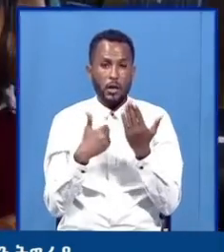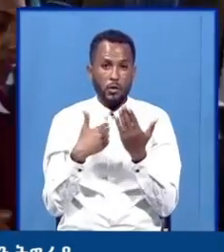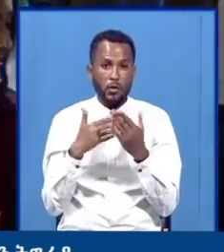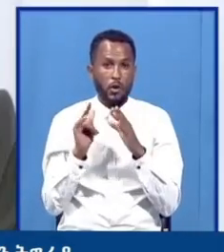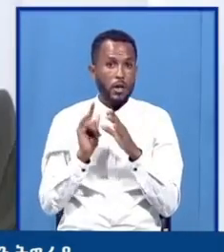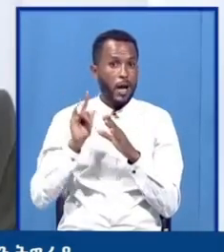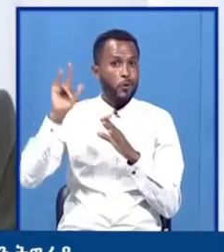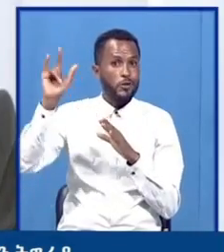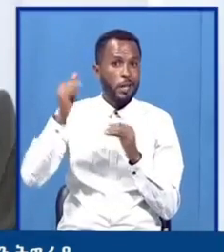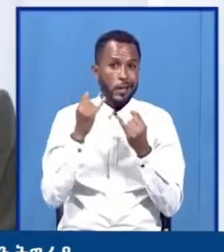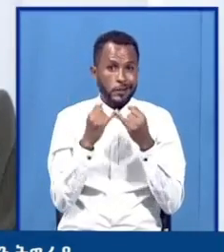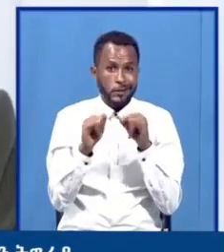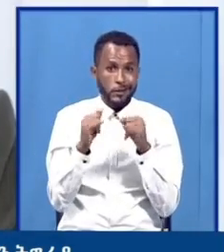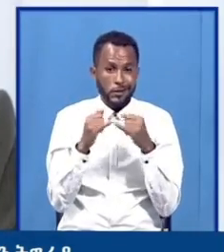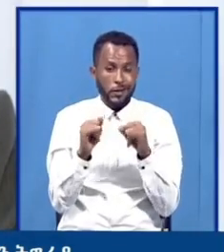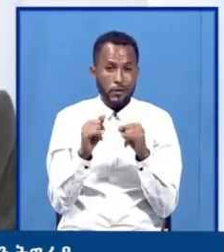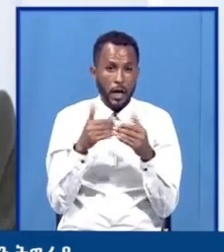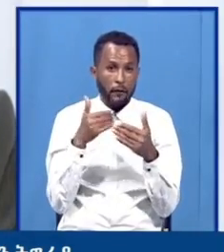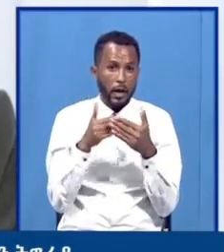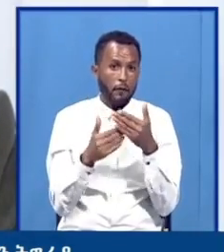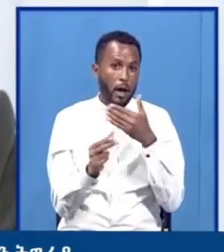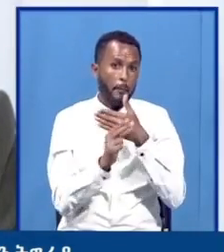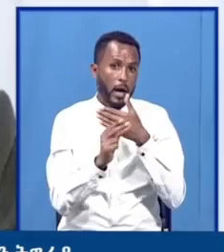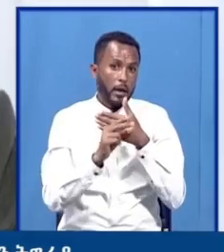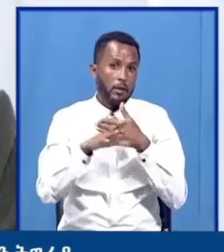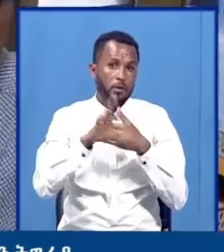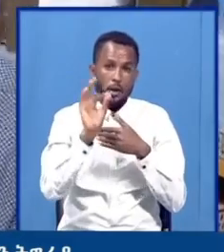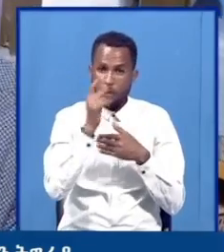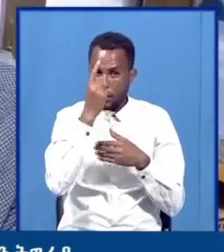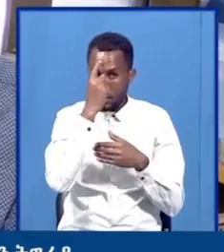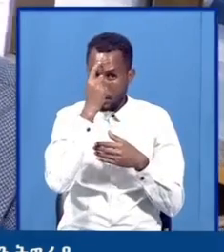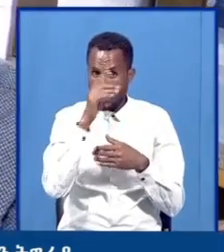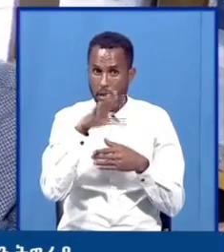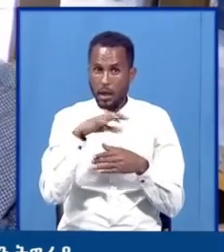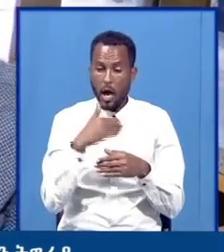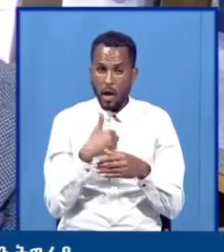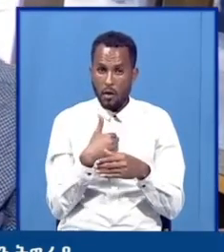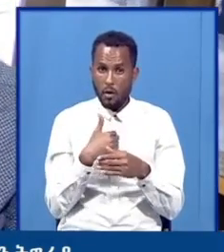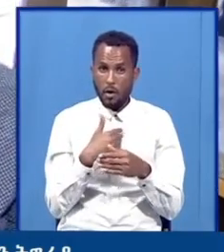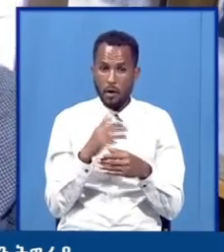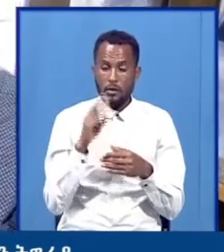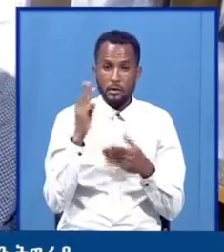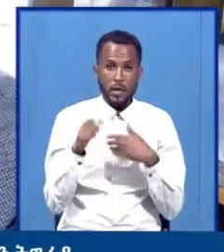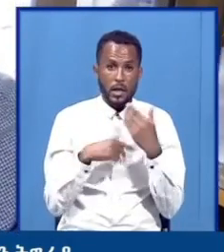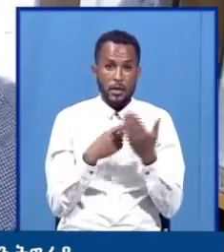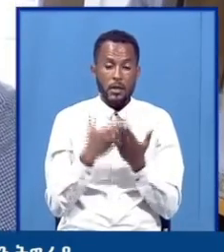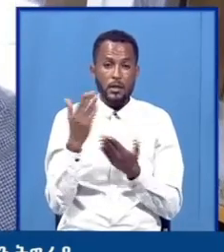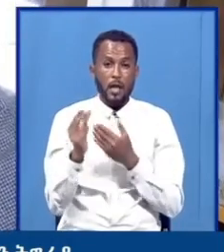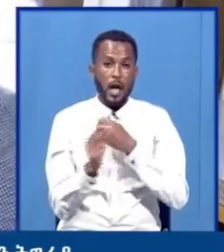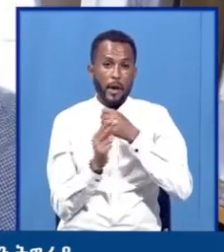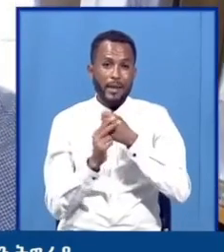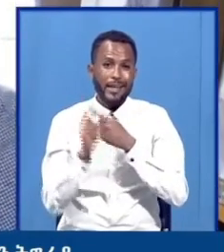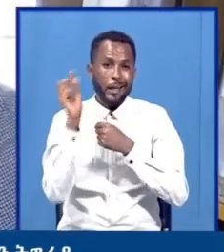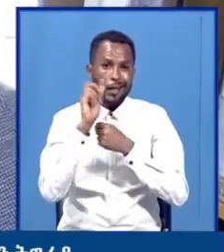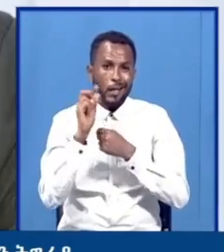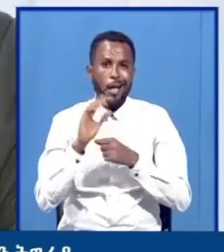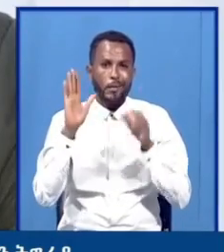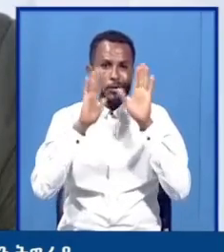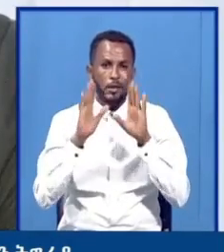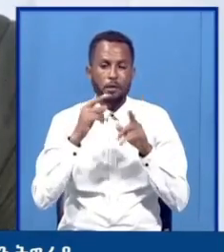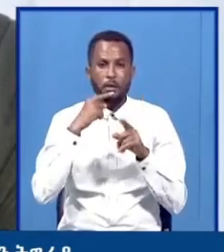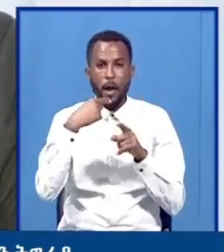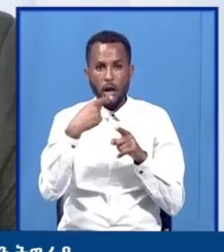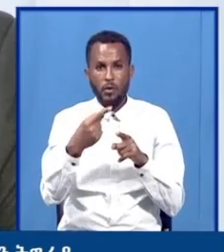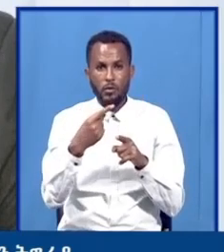ወጻይ ሸፈውን አራፍተን ባንክ ታተፈዱ ከረሆሉ ዘከል እድል አለ ማለት በሰአን ናይ ባንክ አገልግሎት ቀዳም ሆይኑ ተዓጽይ ሰንበት ሆይኑ ተዓጽይ